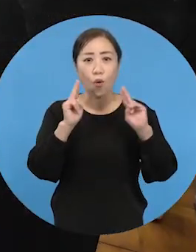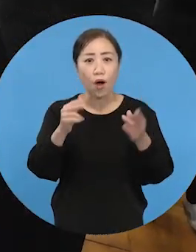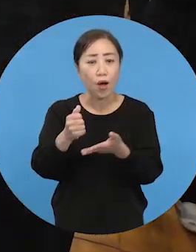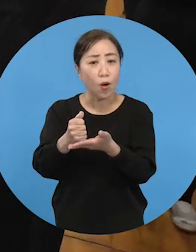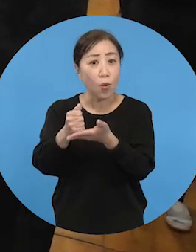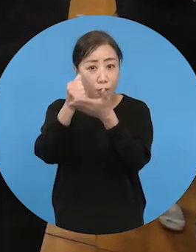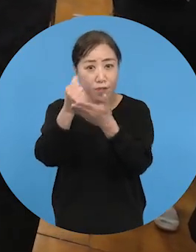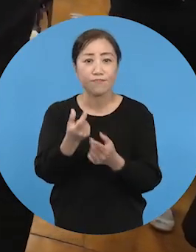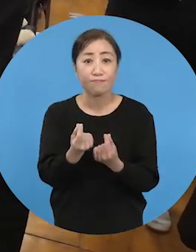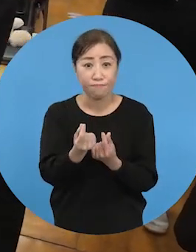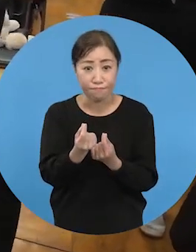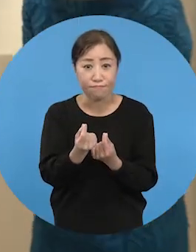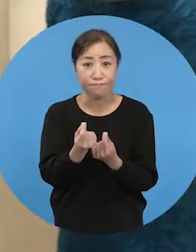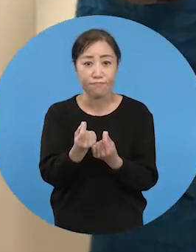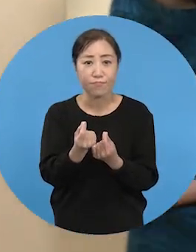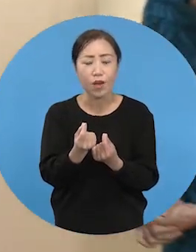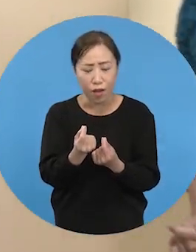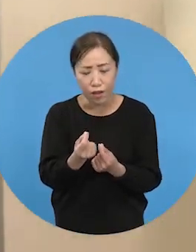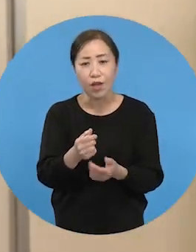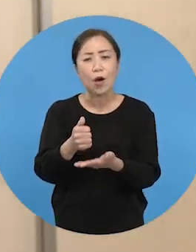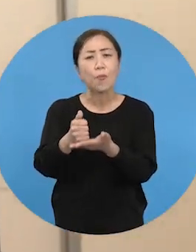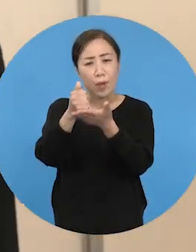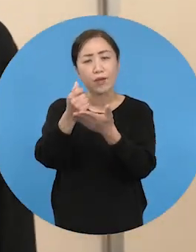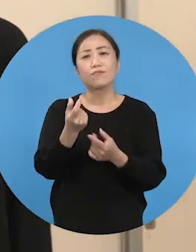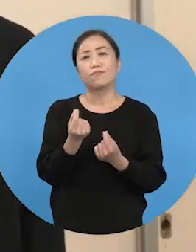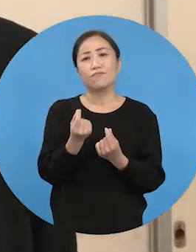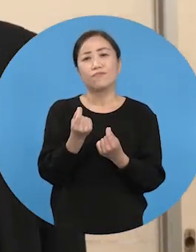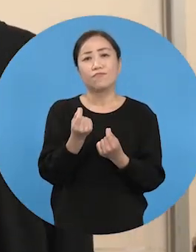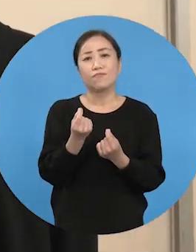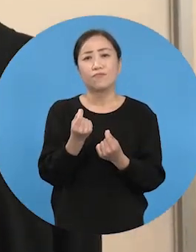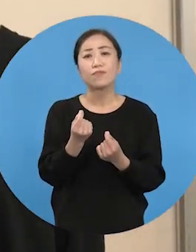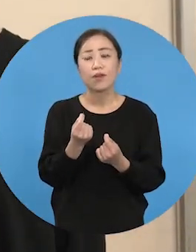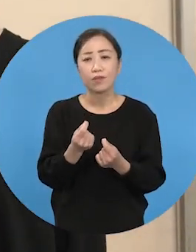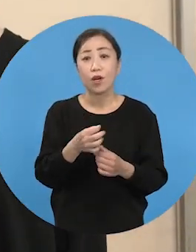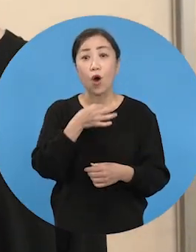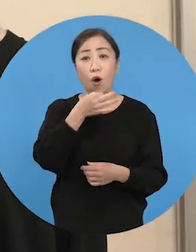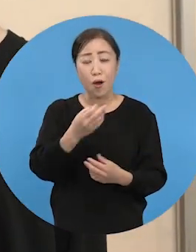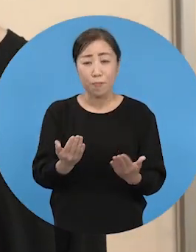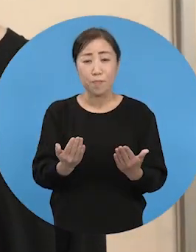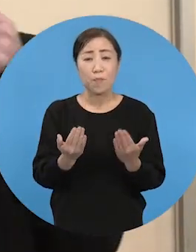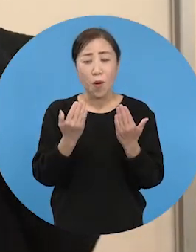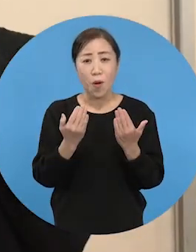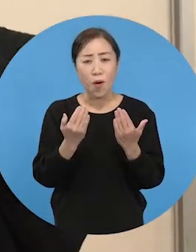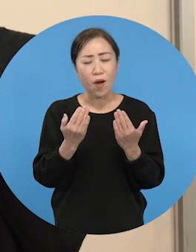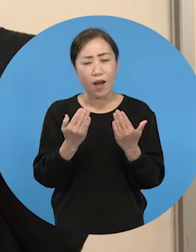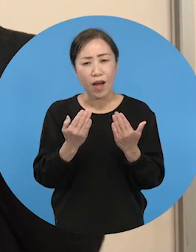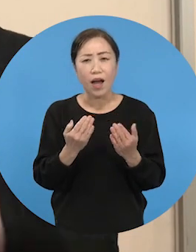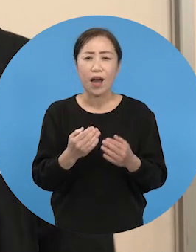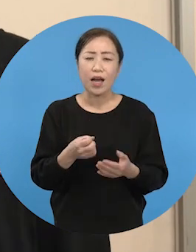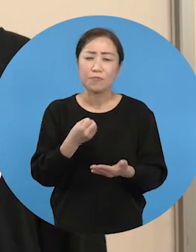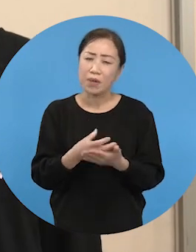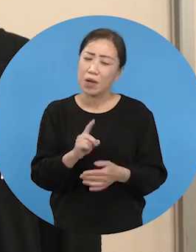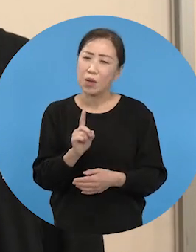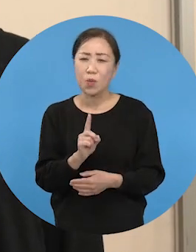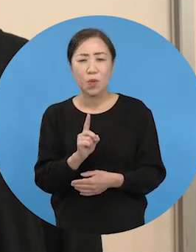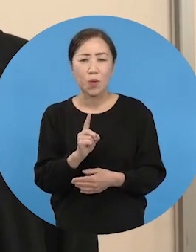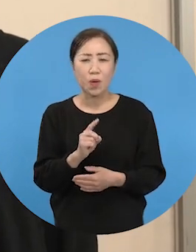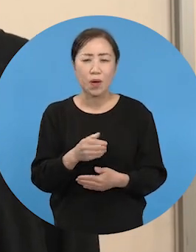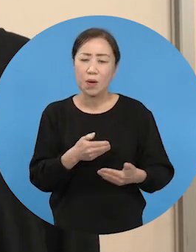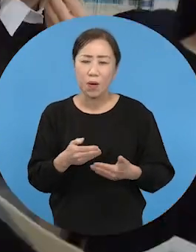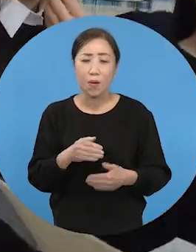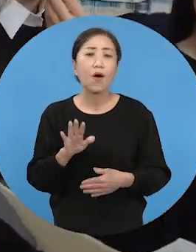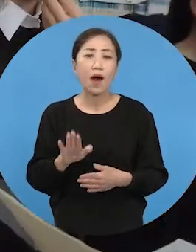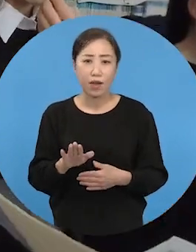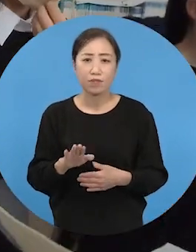ところになるとは思うんですけれども、 メインっていうのはもう一番目立つし、どうしようって悩む時とかもあるんですけ